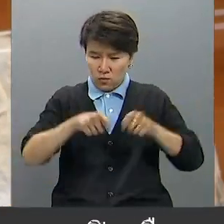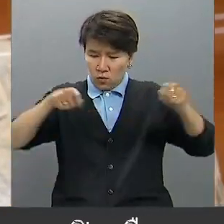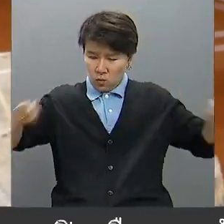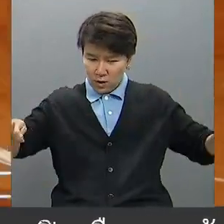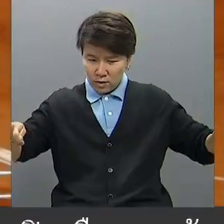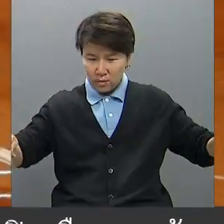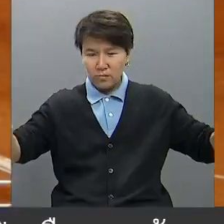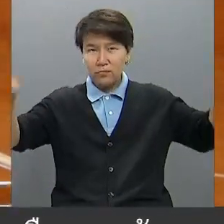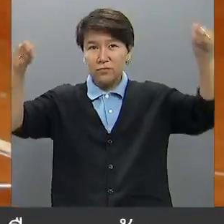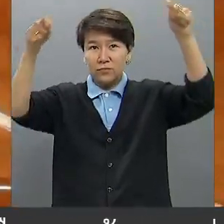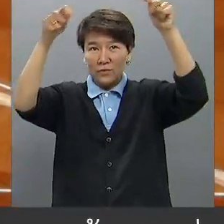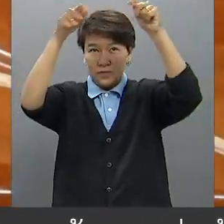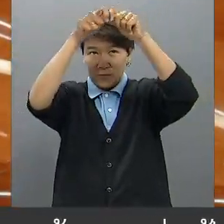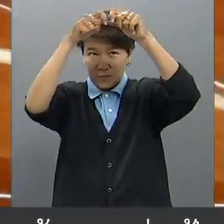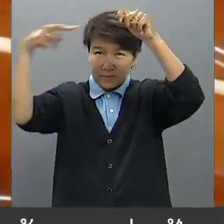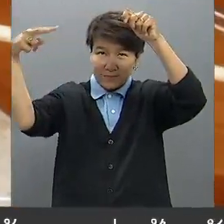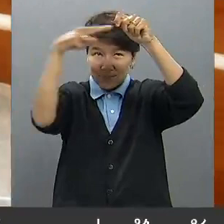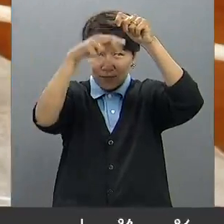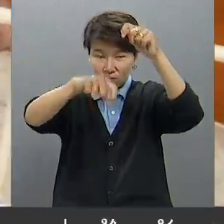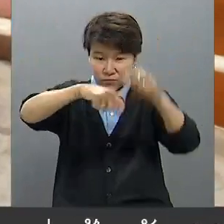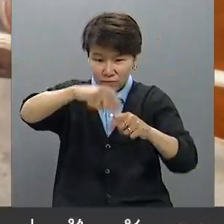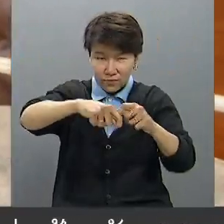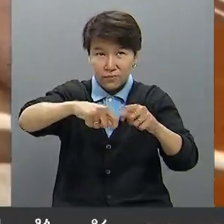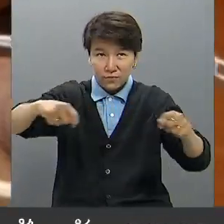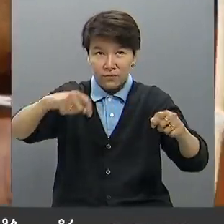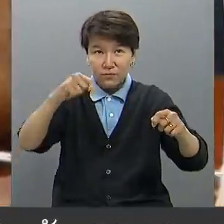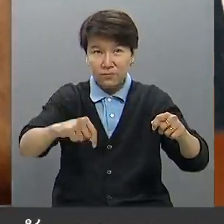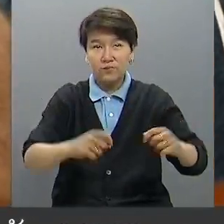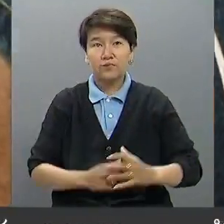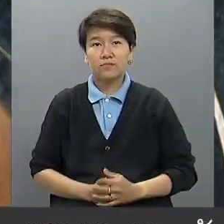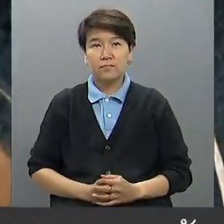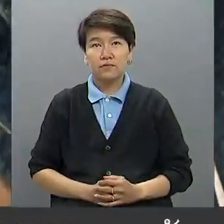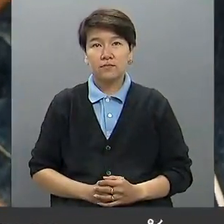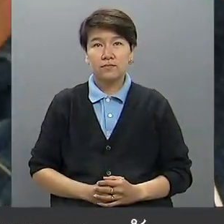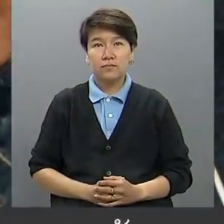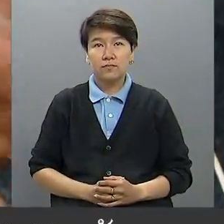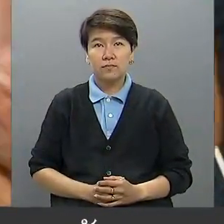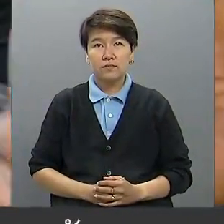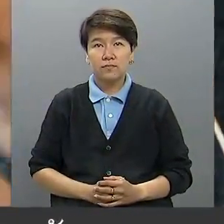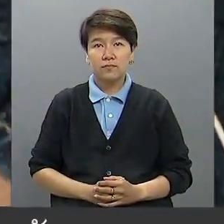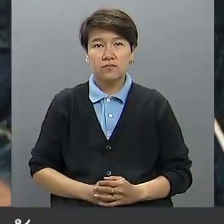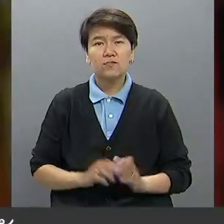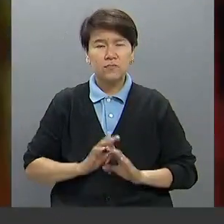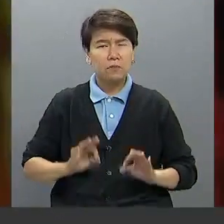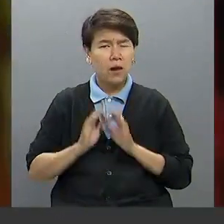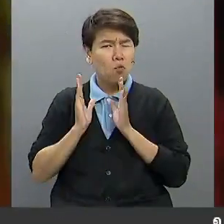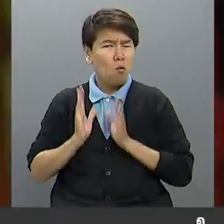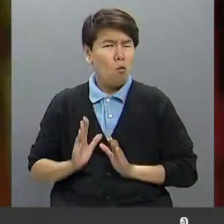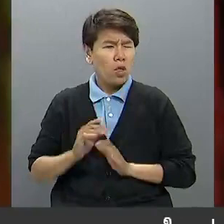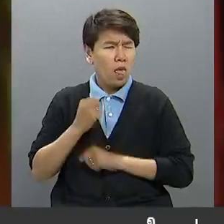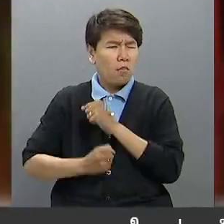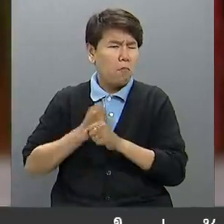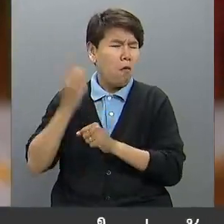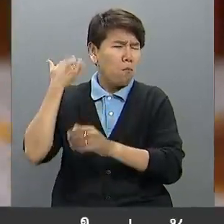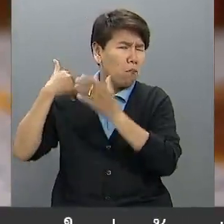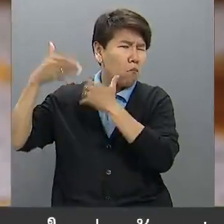ก็ขึ้นได้ทุกตัวเพราะสัดส่วนตรงนี้มันจะเป็นจุดที่ว่าคนโบราณเขาคิดไว้หาจุดบาลานซ์นะครับวัดจากด้านล่